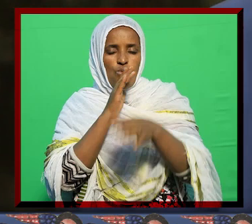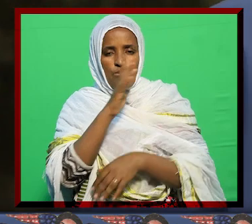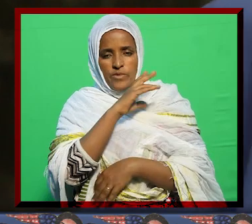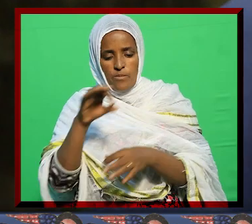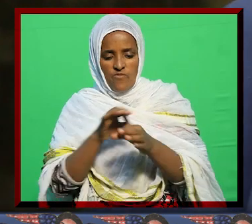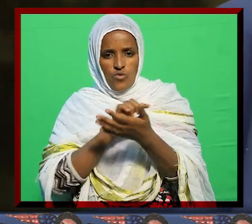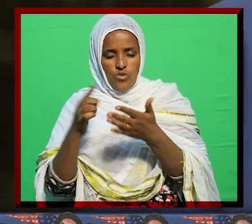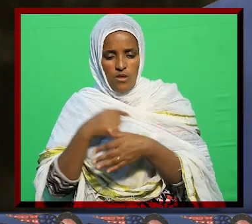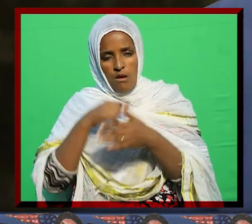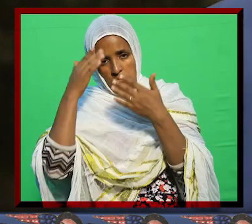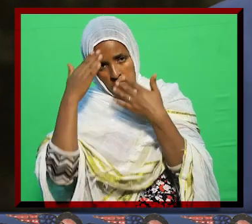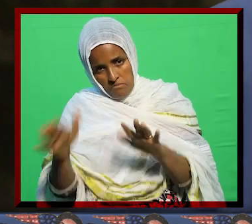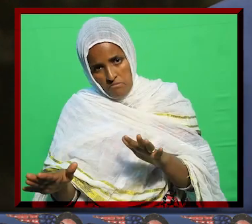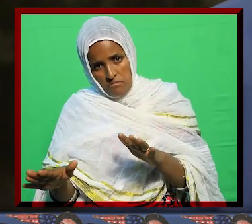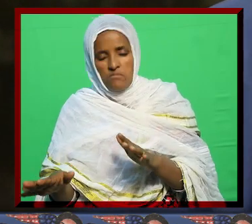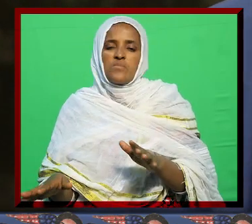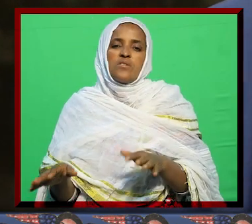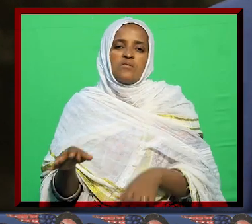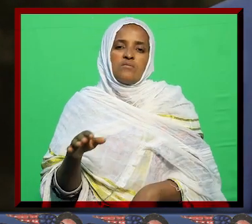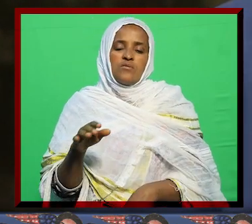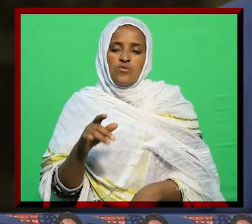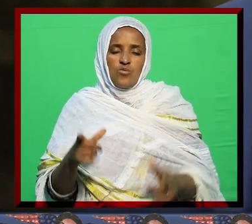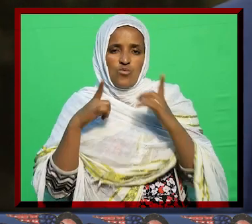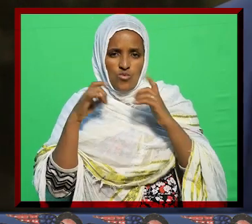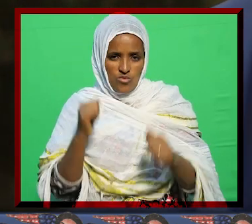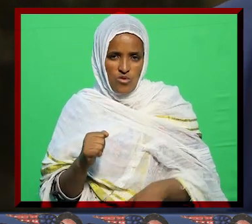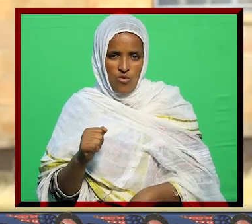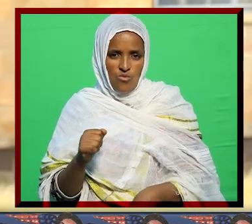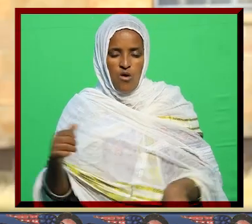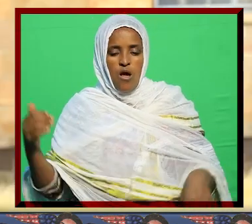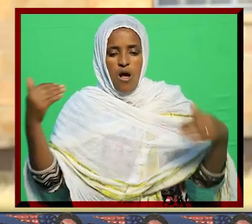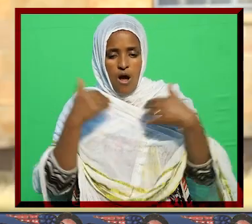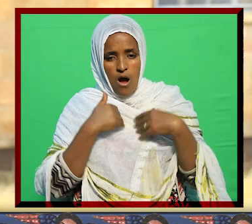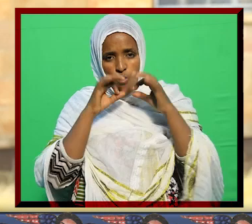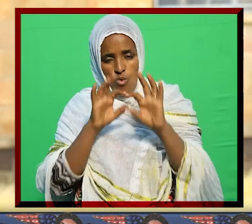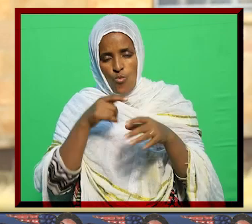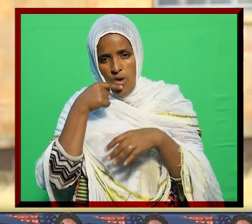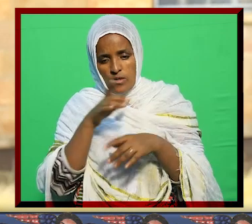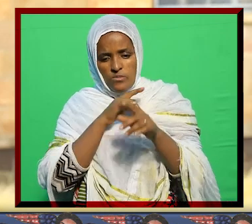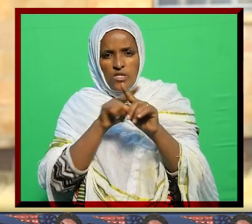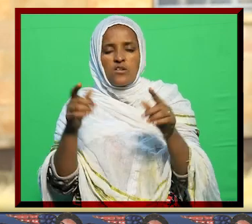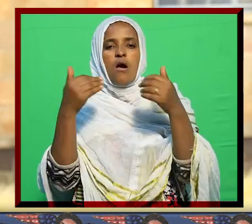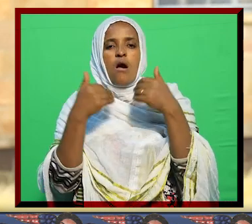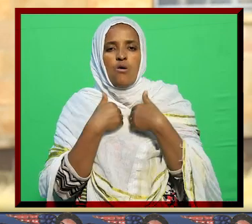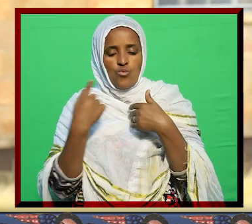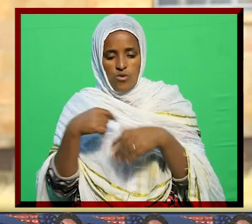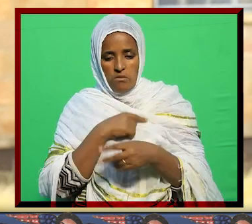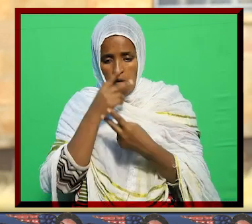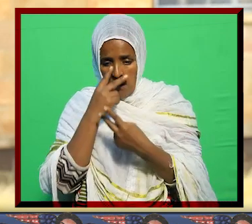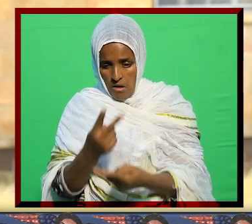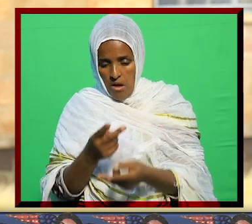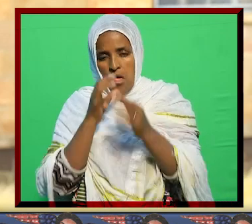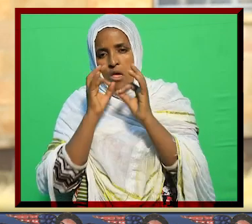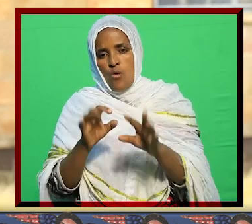አያቆምና መንፈስ ቅዱስ እኛ ማናቃቸው ሆዋን ይኖራሉ አሉም የሉም ማንለም ግን አሉ እኛ